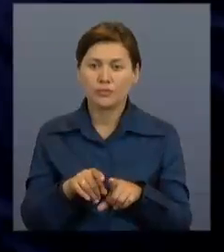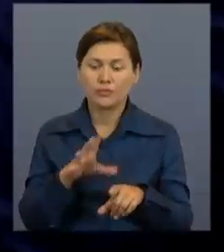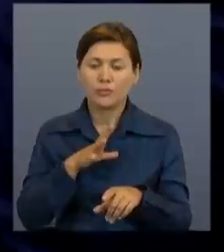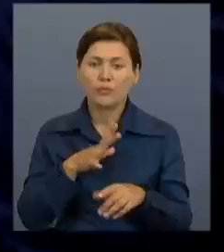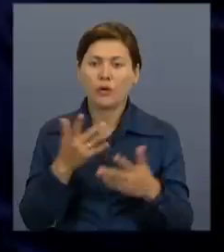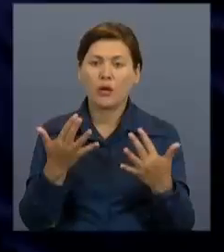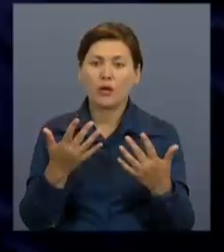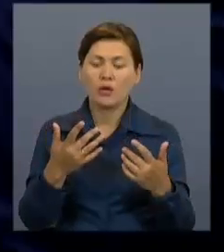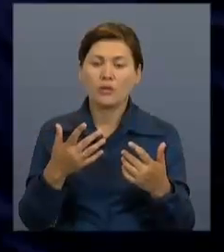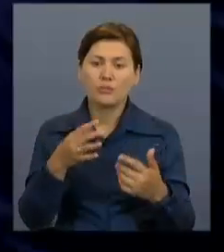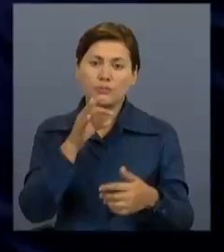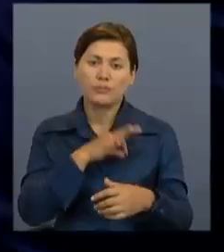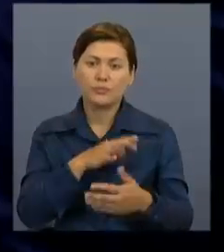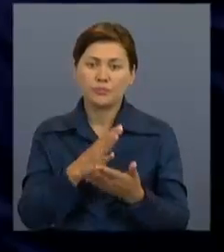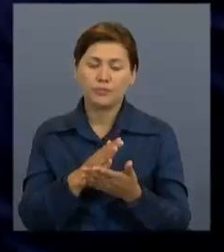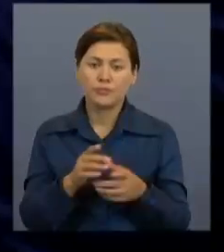Қаншалықты тиімді